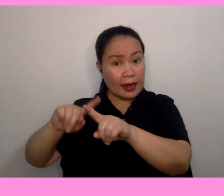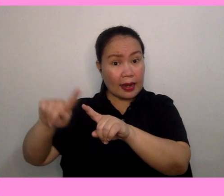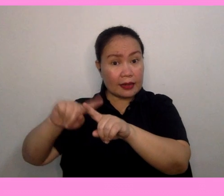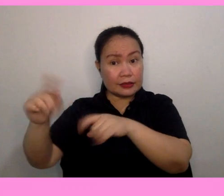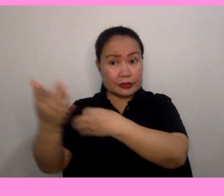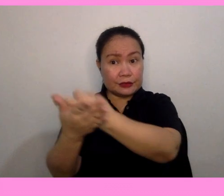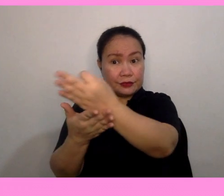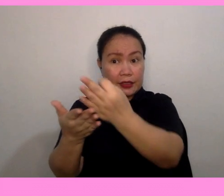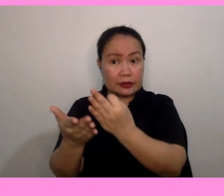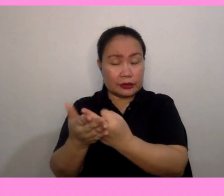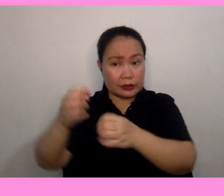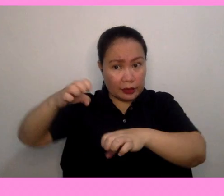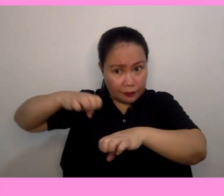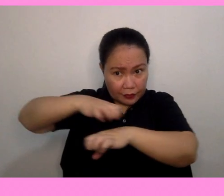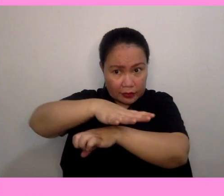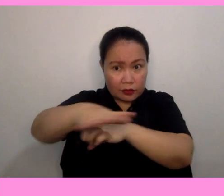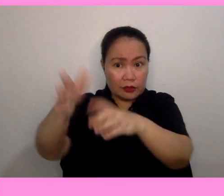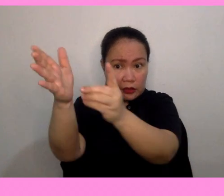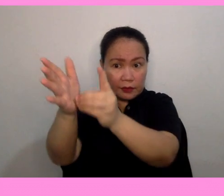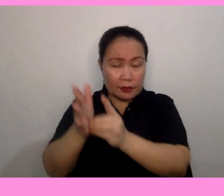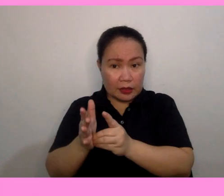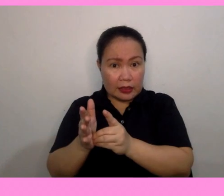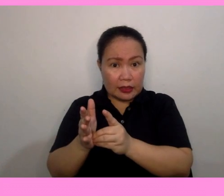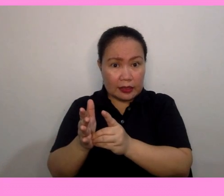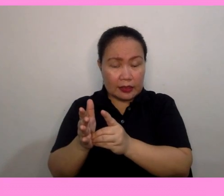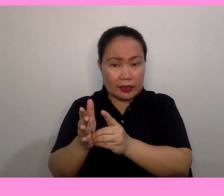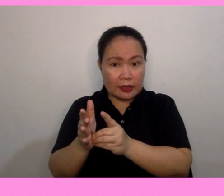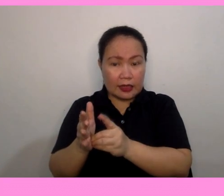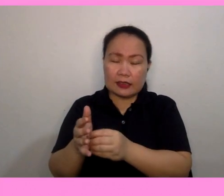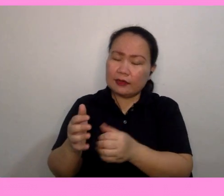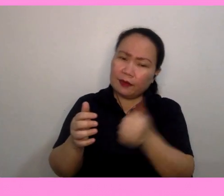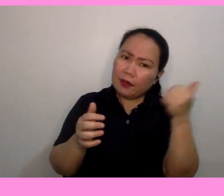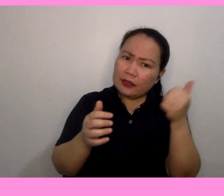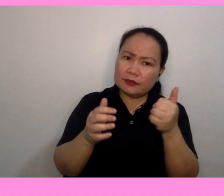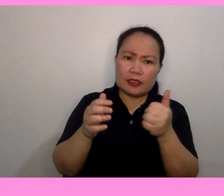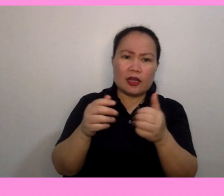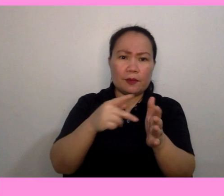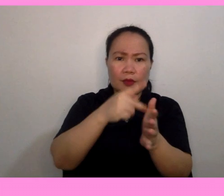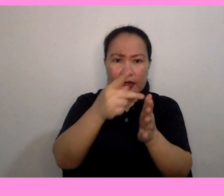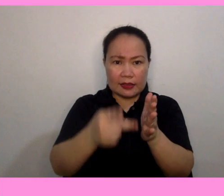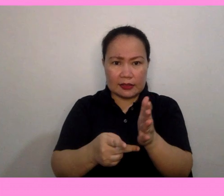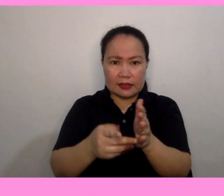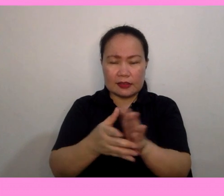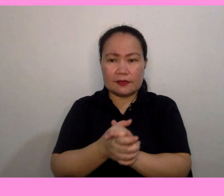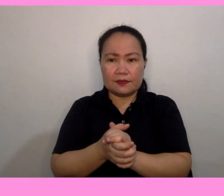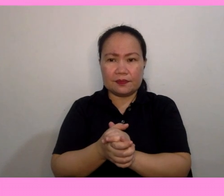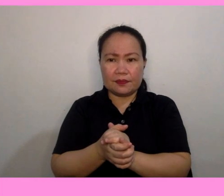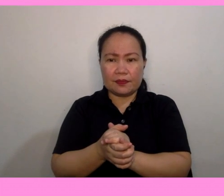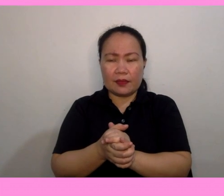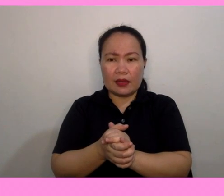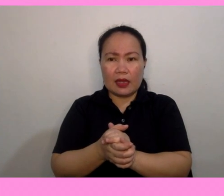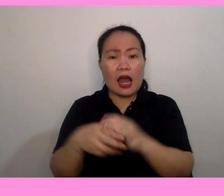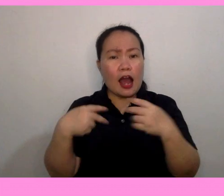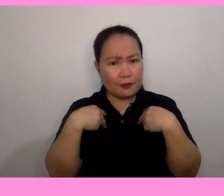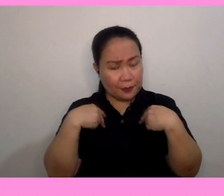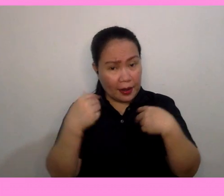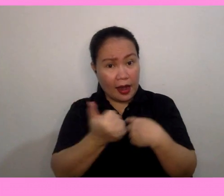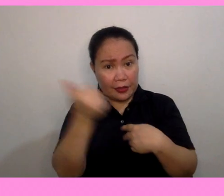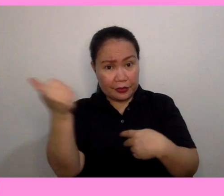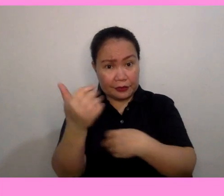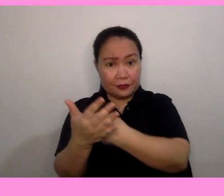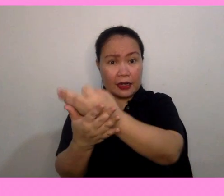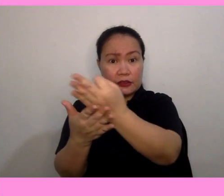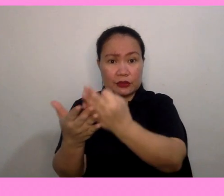Iba pang salik na nakaaapekto sa demand maliban sa presyo. Maliban sa presyo, may iba pang